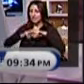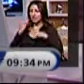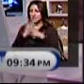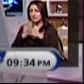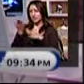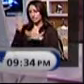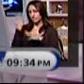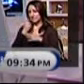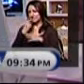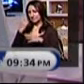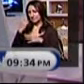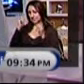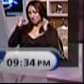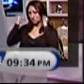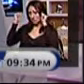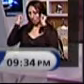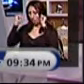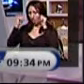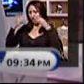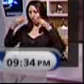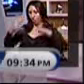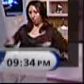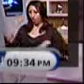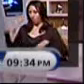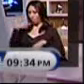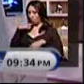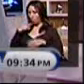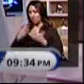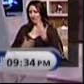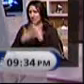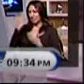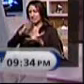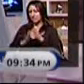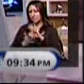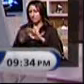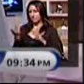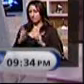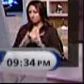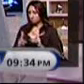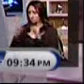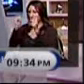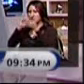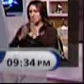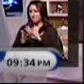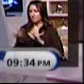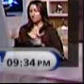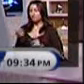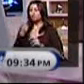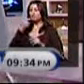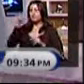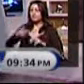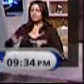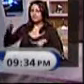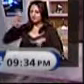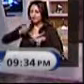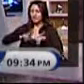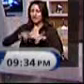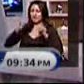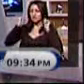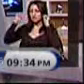مدى عامين عمدا من الموجودين في السلطة، سواء كانوا من المجلس العسكري او من الاخوان المسلمين. الثورة